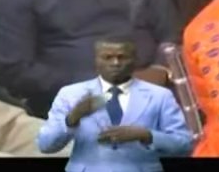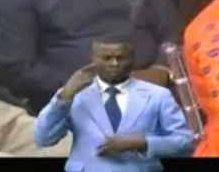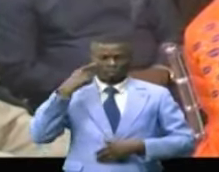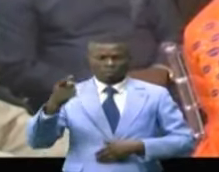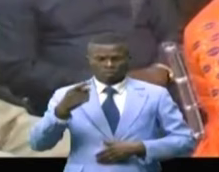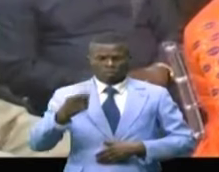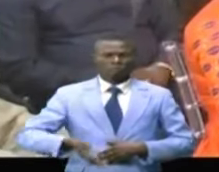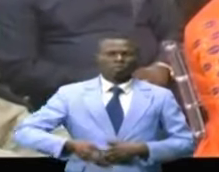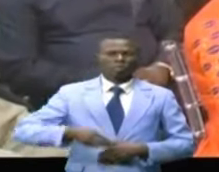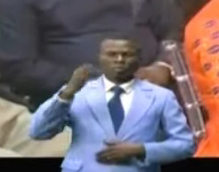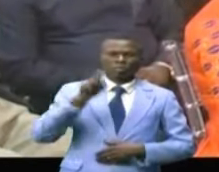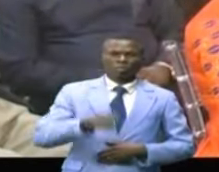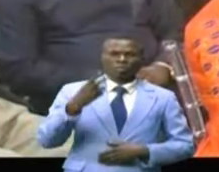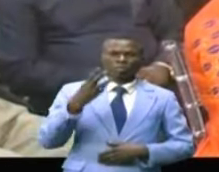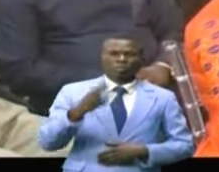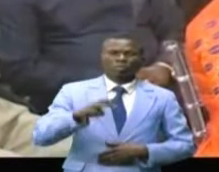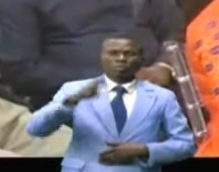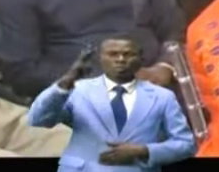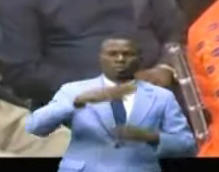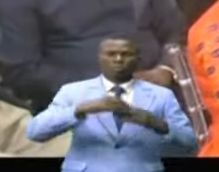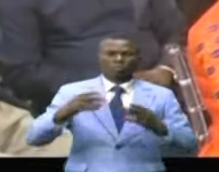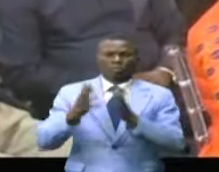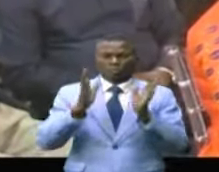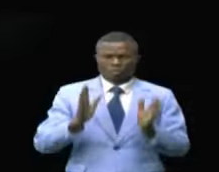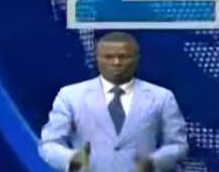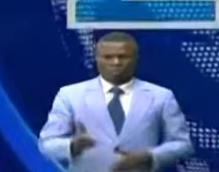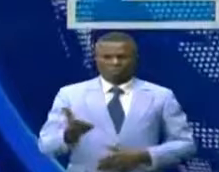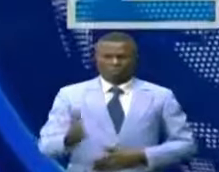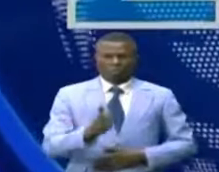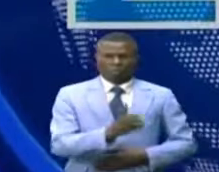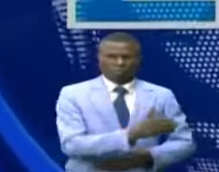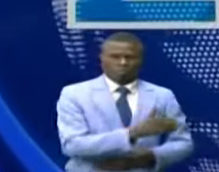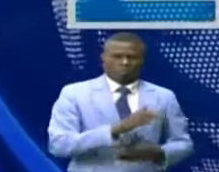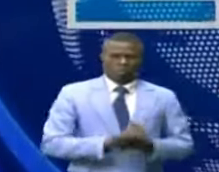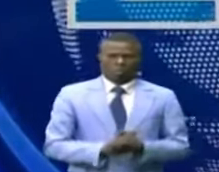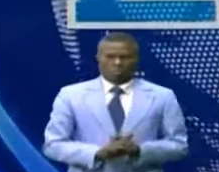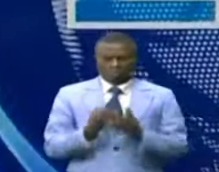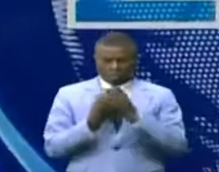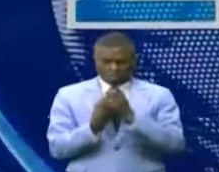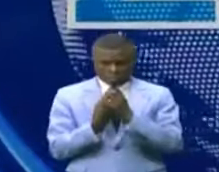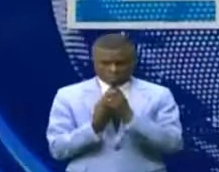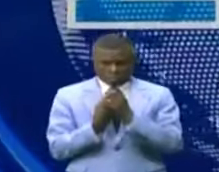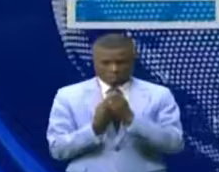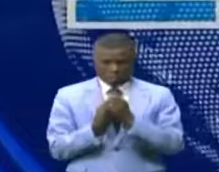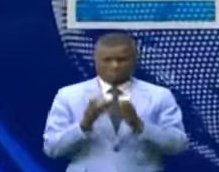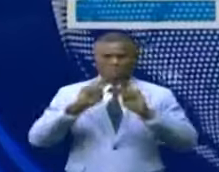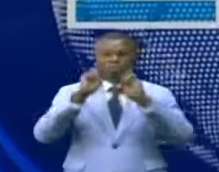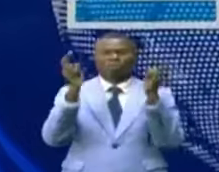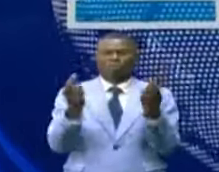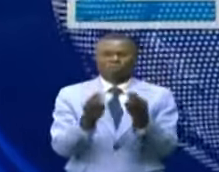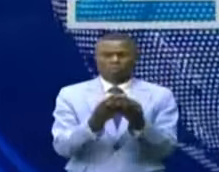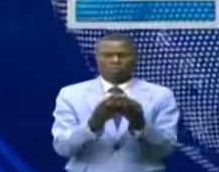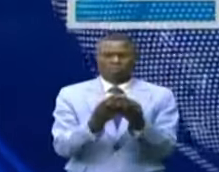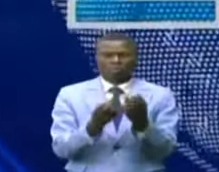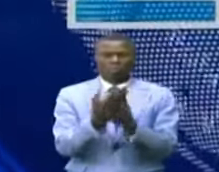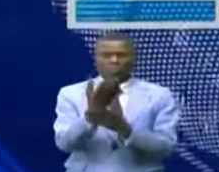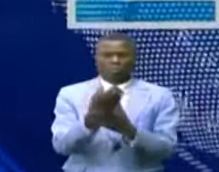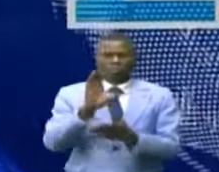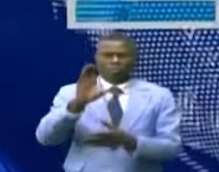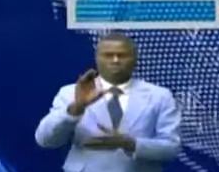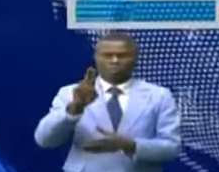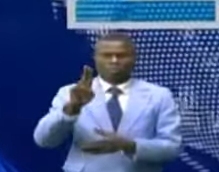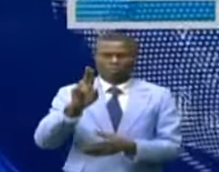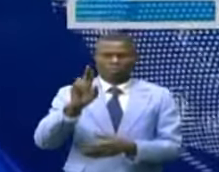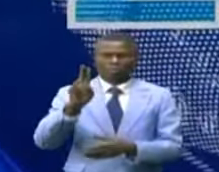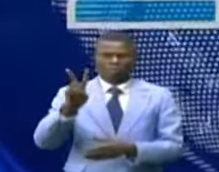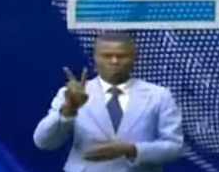à hauteur de 3 milliards de dollars américains. Bientôt, une usine pour produire le cuivre et le cobalt